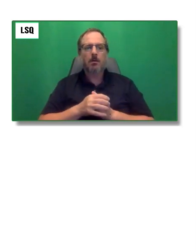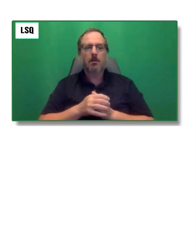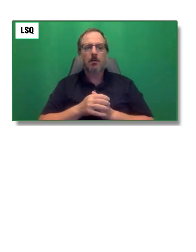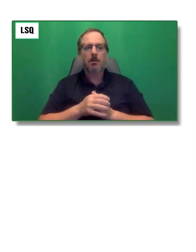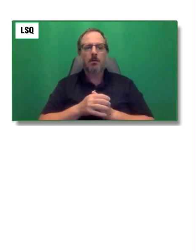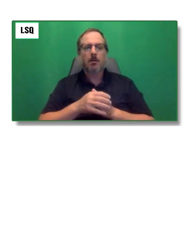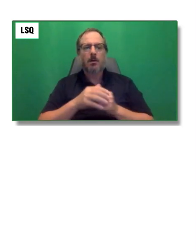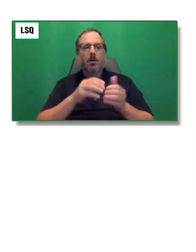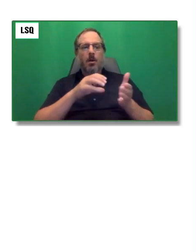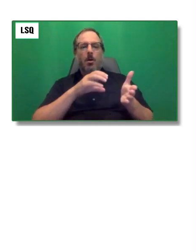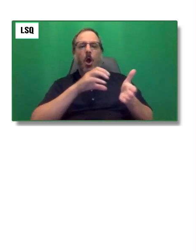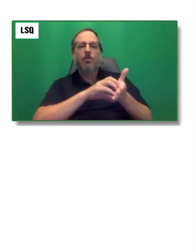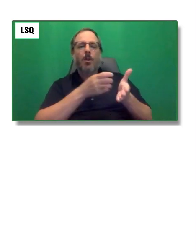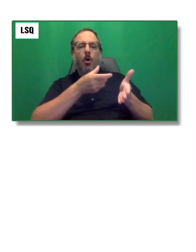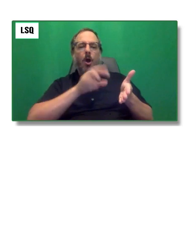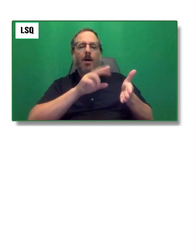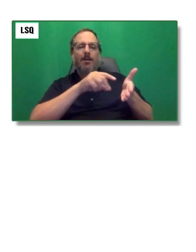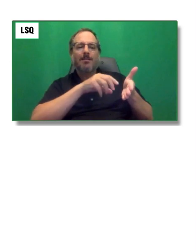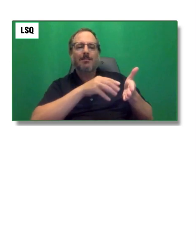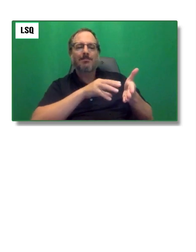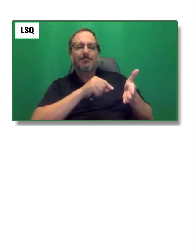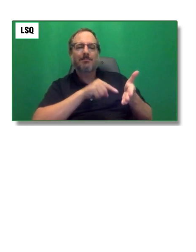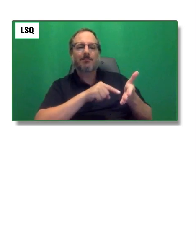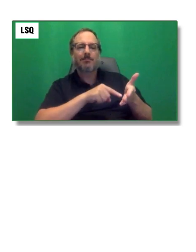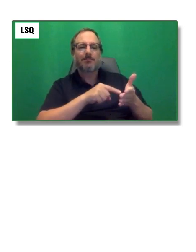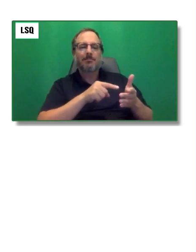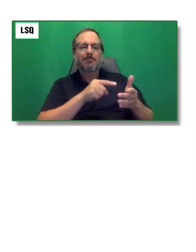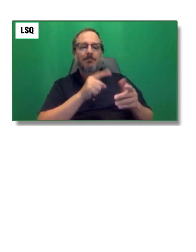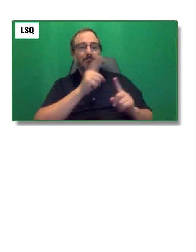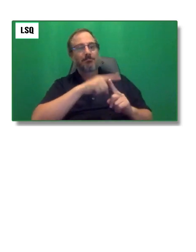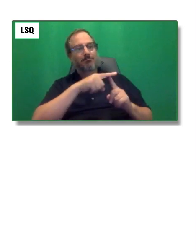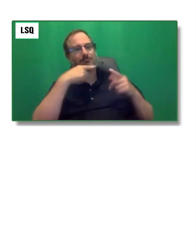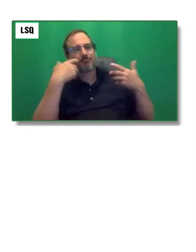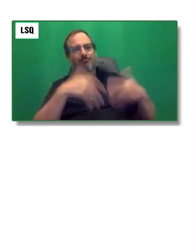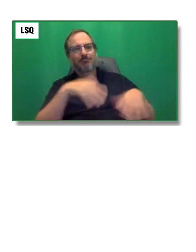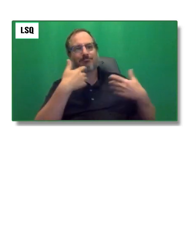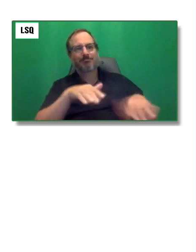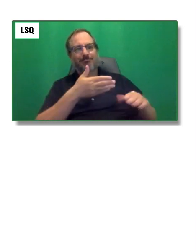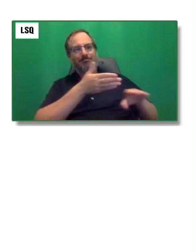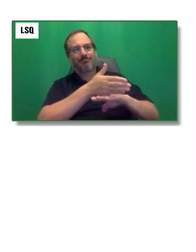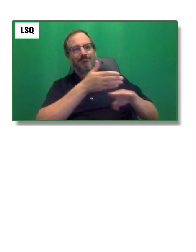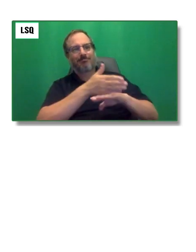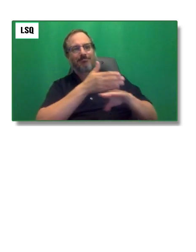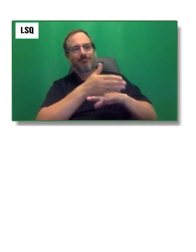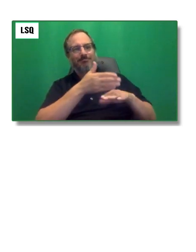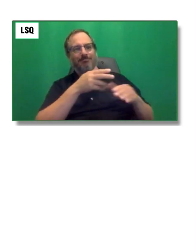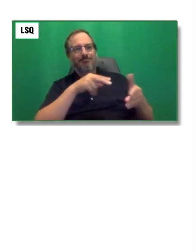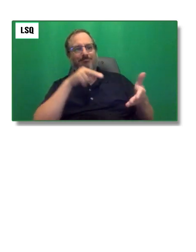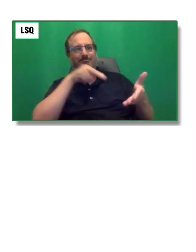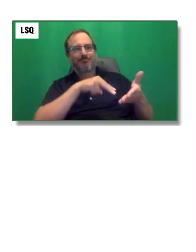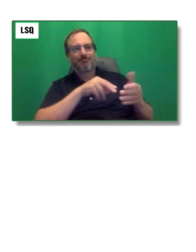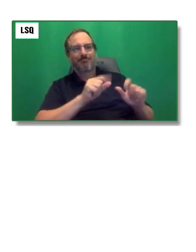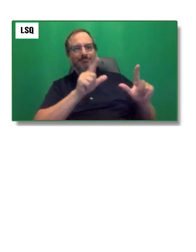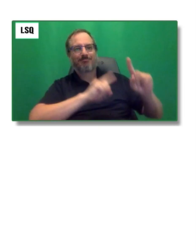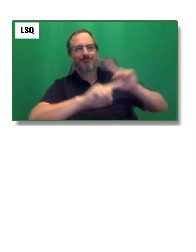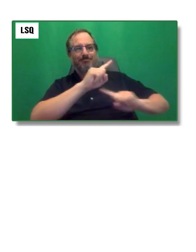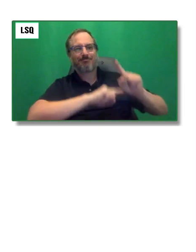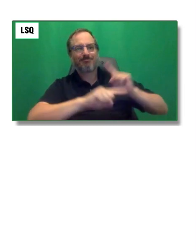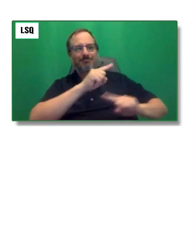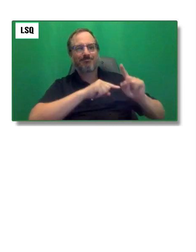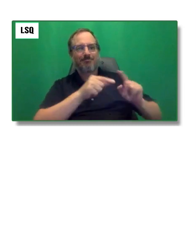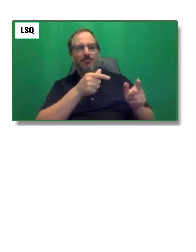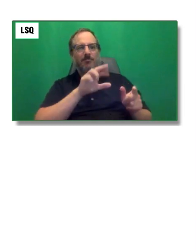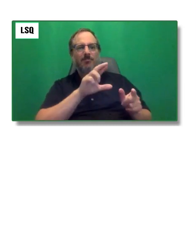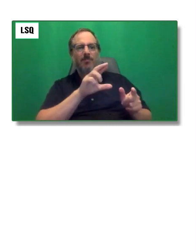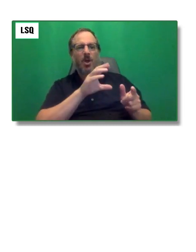Vu la technologie des codes QR et l'option d'accessibilité que les codes nous offrent, est-ce que les codes